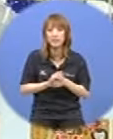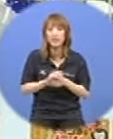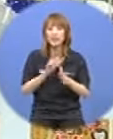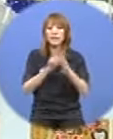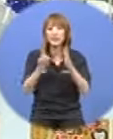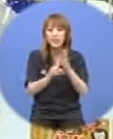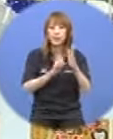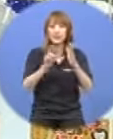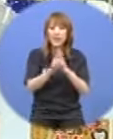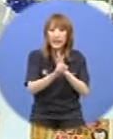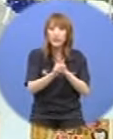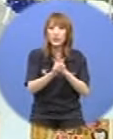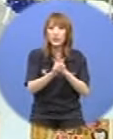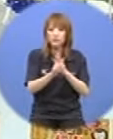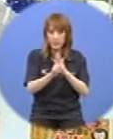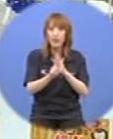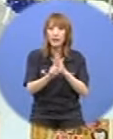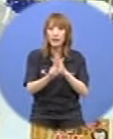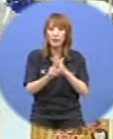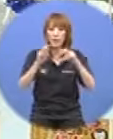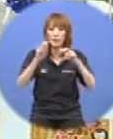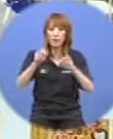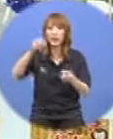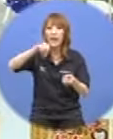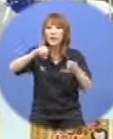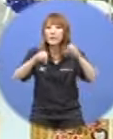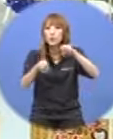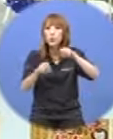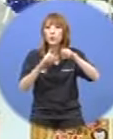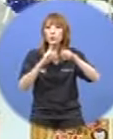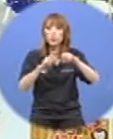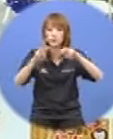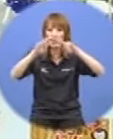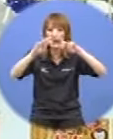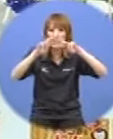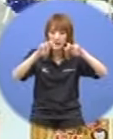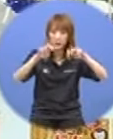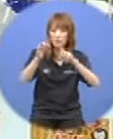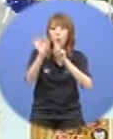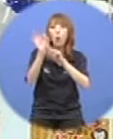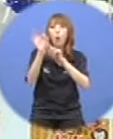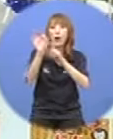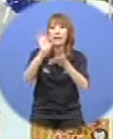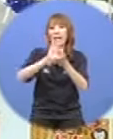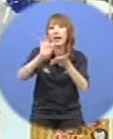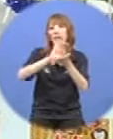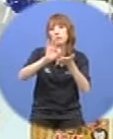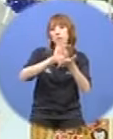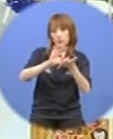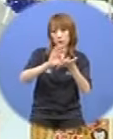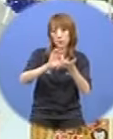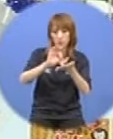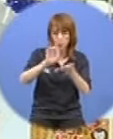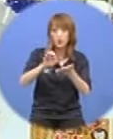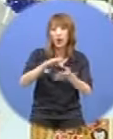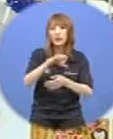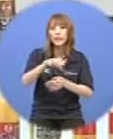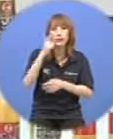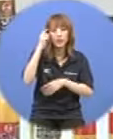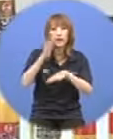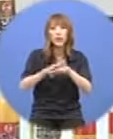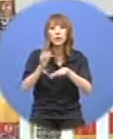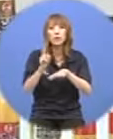先取りで他に先駆けての研究っていうのは、やはり開発にもお金がかかったりしますけれども、そのあたりの考え方っていうのはいかがです